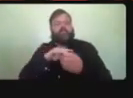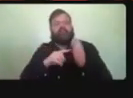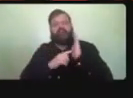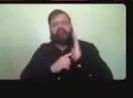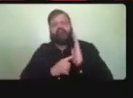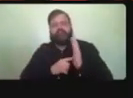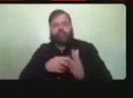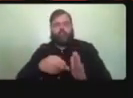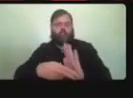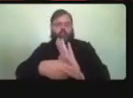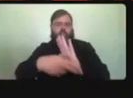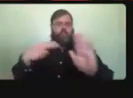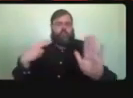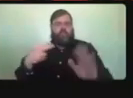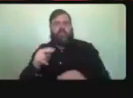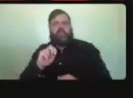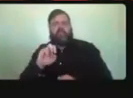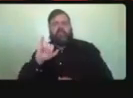tumeona